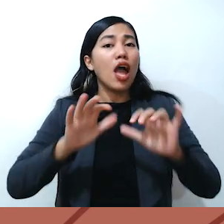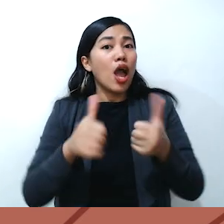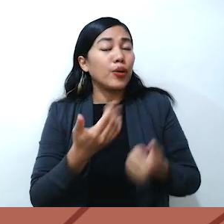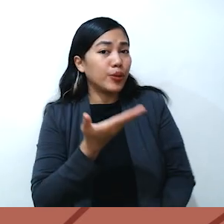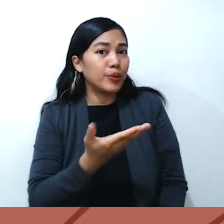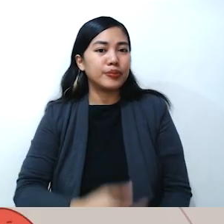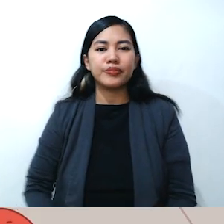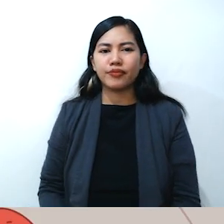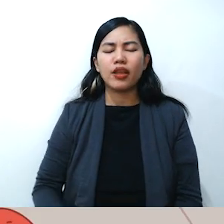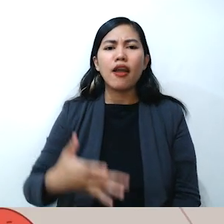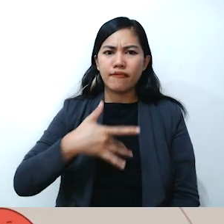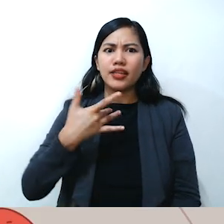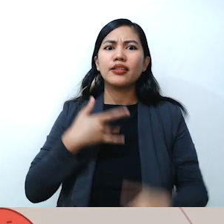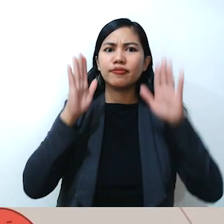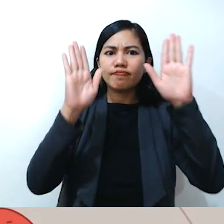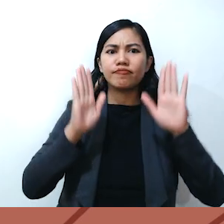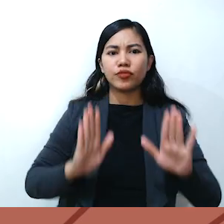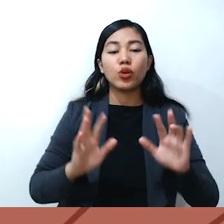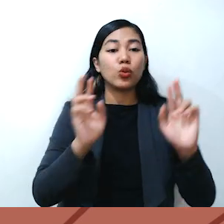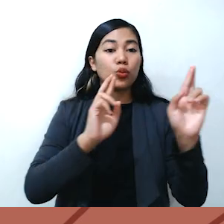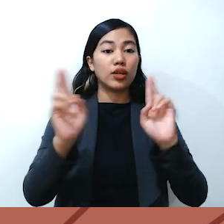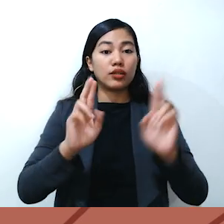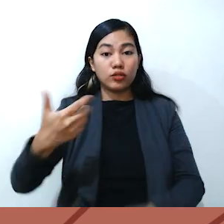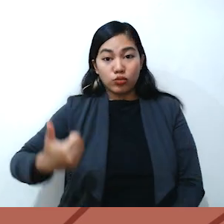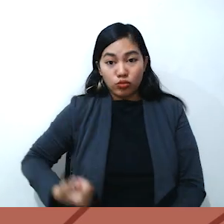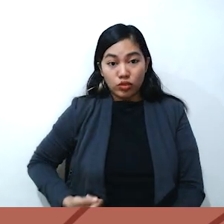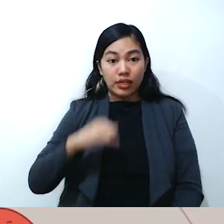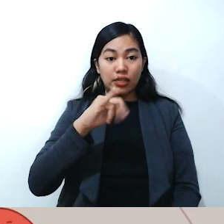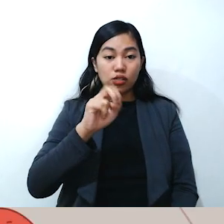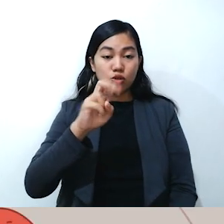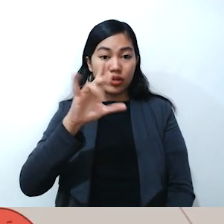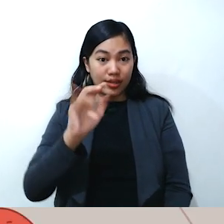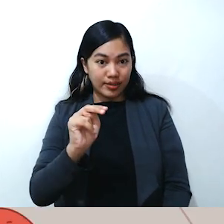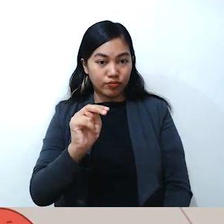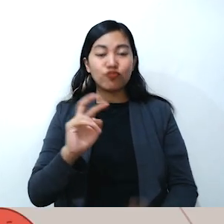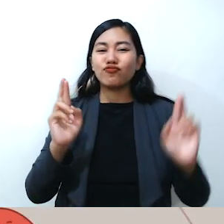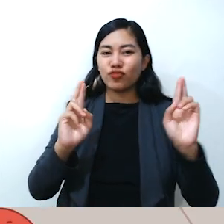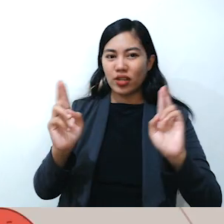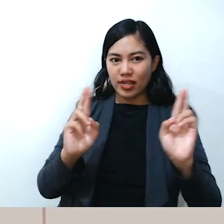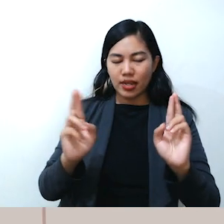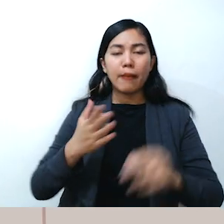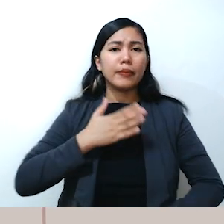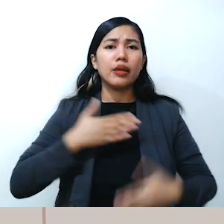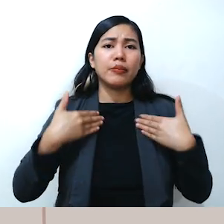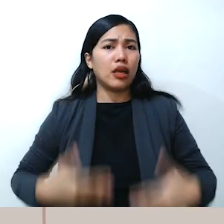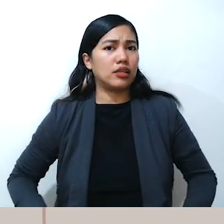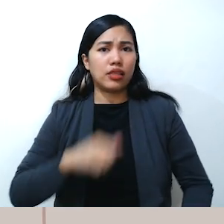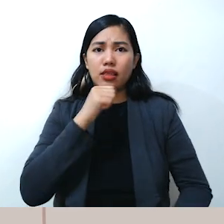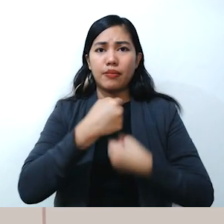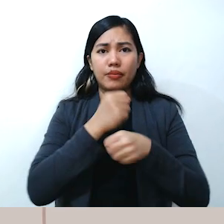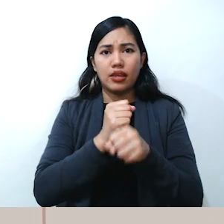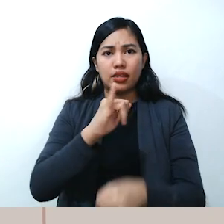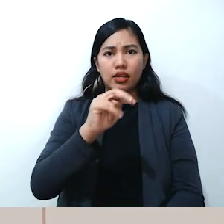Kamusta ka ngayon, Betty? Ayos naman ako, Penny. Handa ka na ba sa iyong insulin shot? Handa na! Hindi gumagawa ng insulin